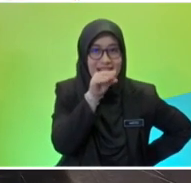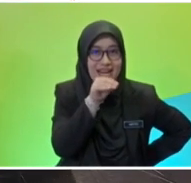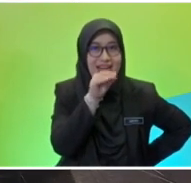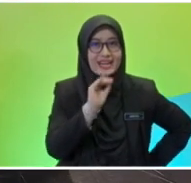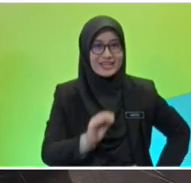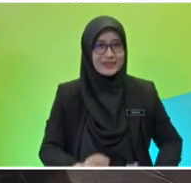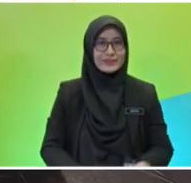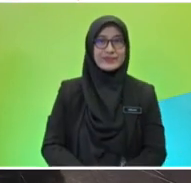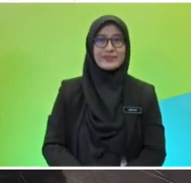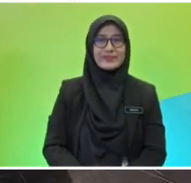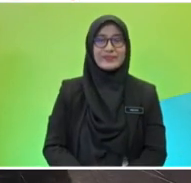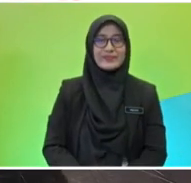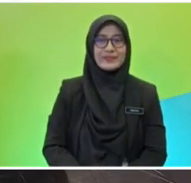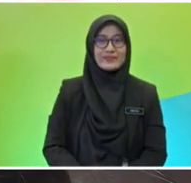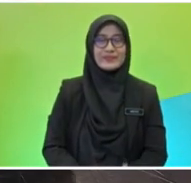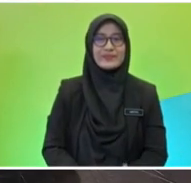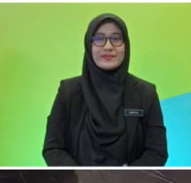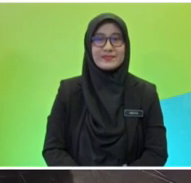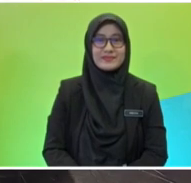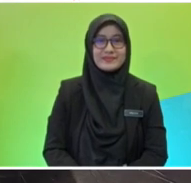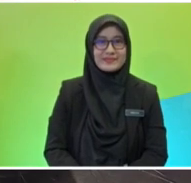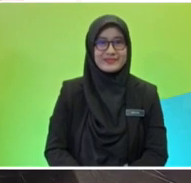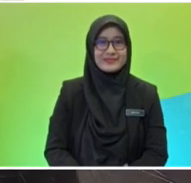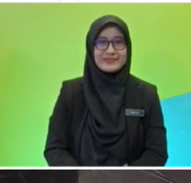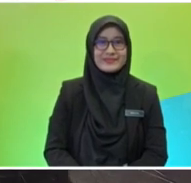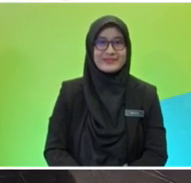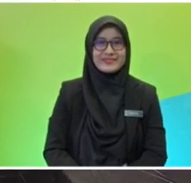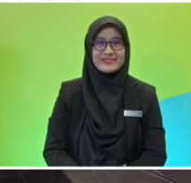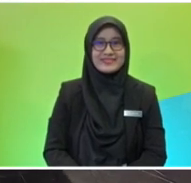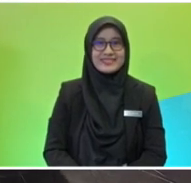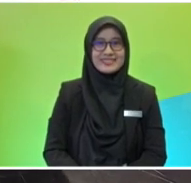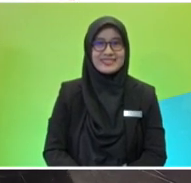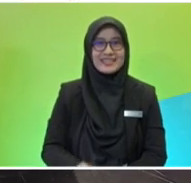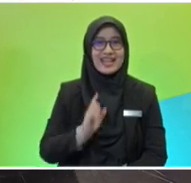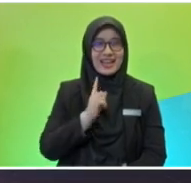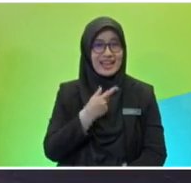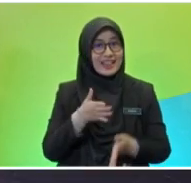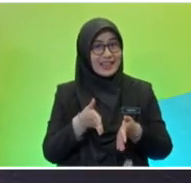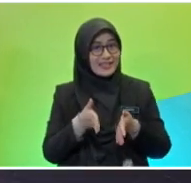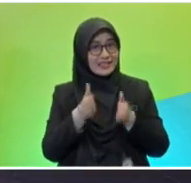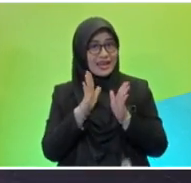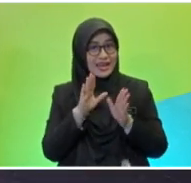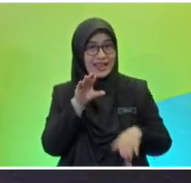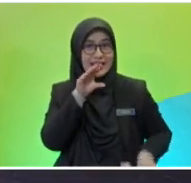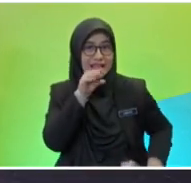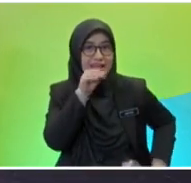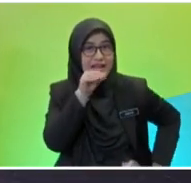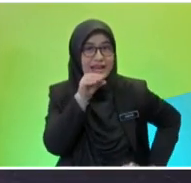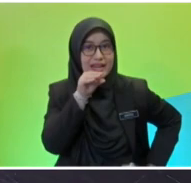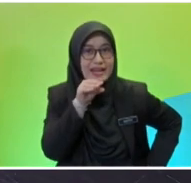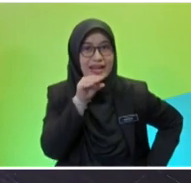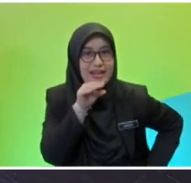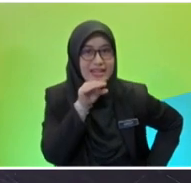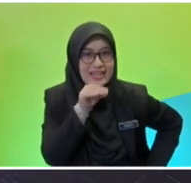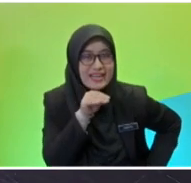Kedek-kedek ya. Kedek-kedek. Kedek-kedek. Kita jalan. Tak kedek-kedek. Tekedek-kedek macam tu, cikgu.